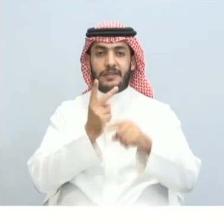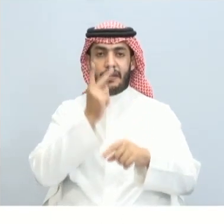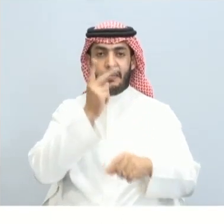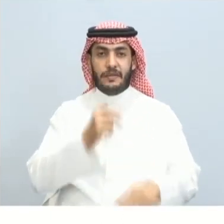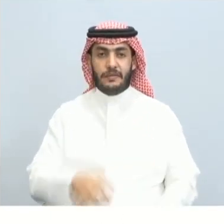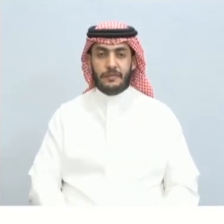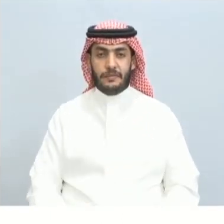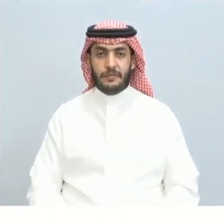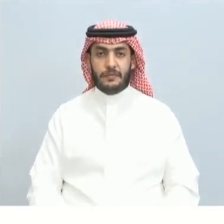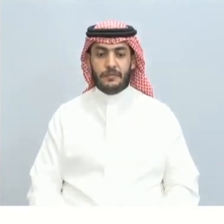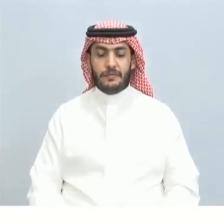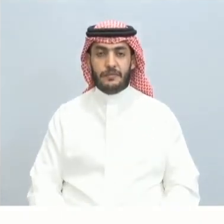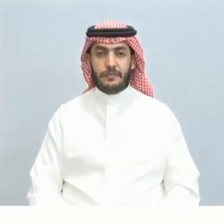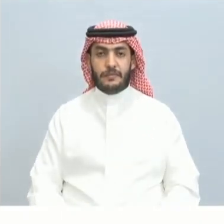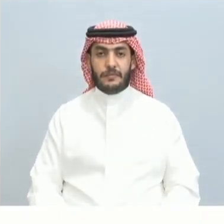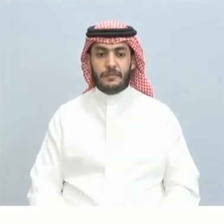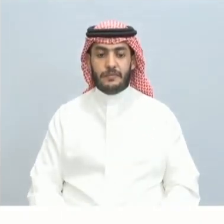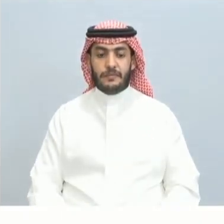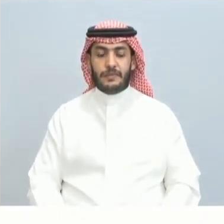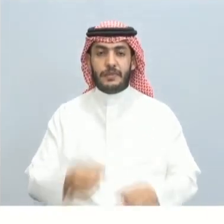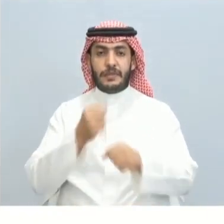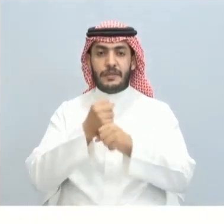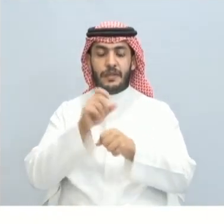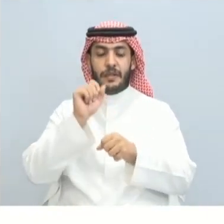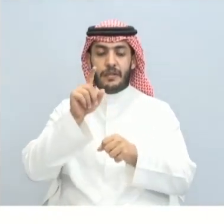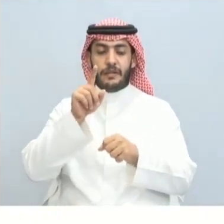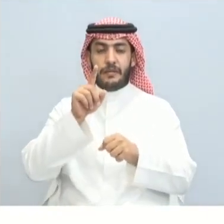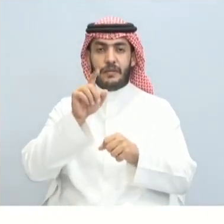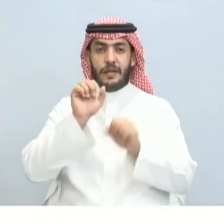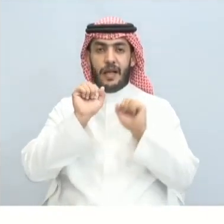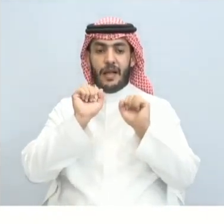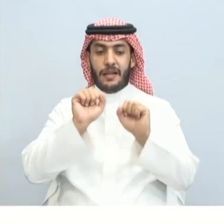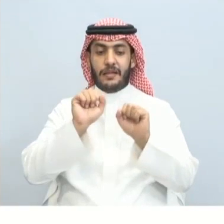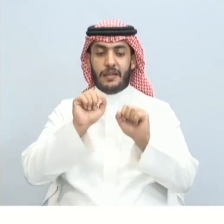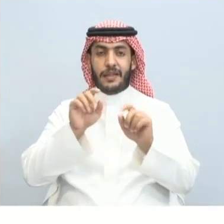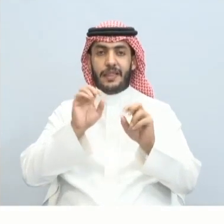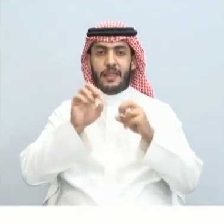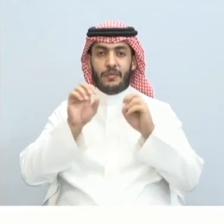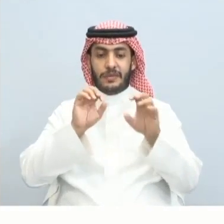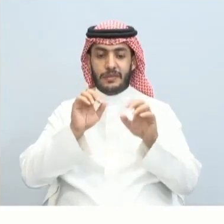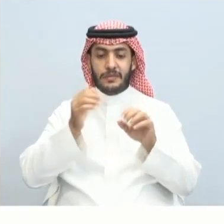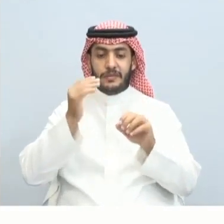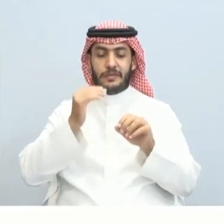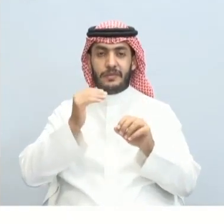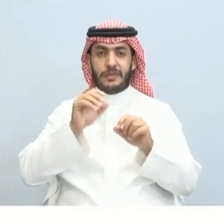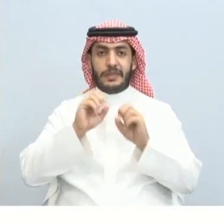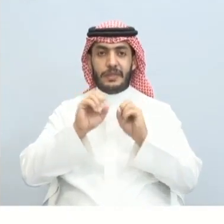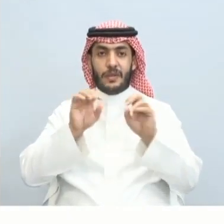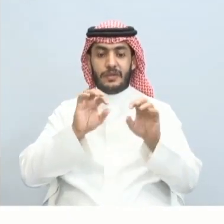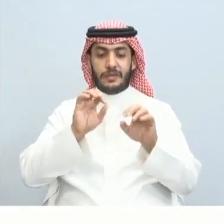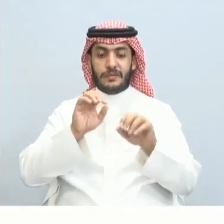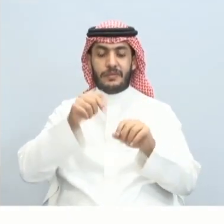سبعه هنا ماذا استخدم اولا سوف نستخدم خاصيه التوزيع خاصيه التوزيع